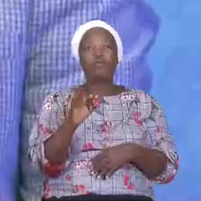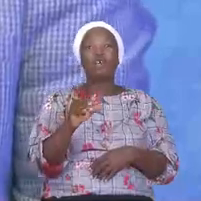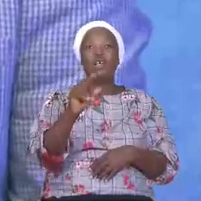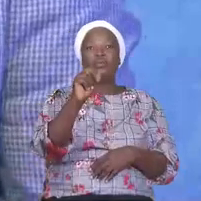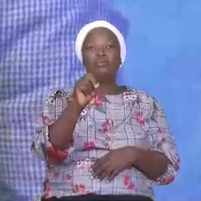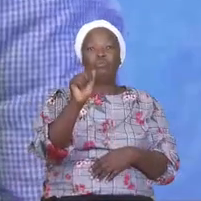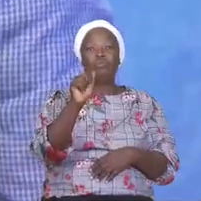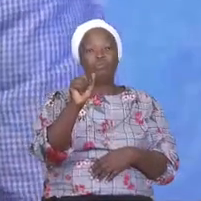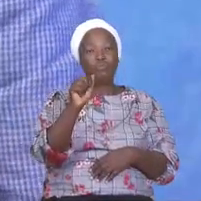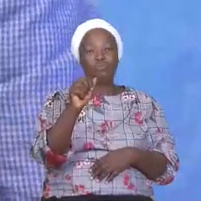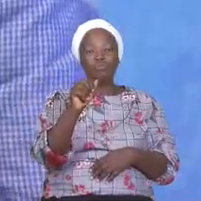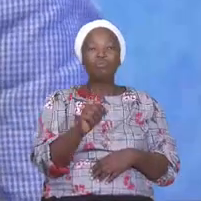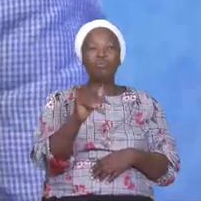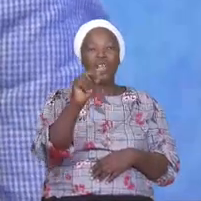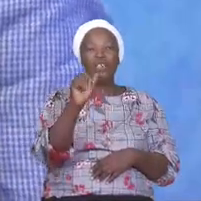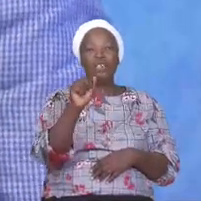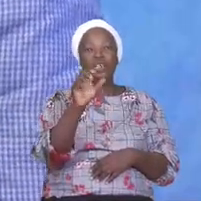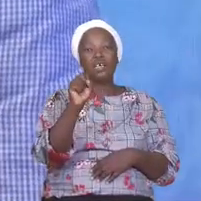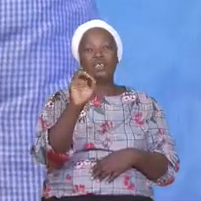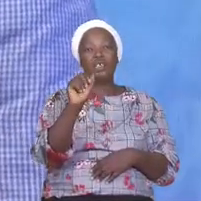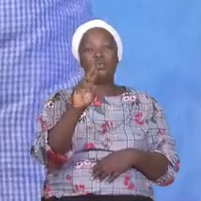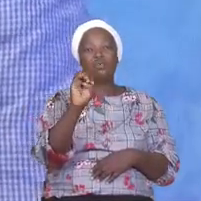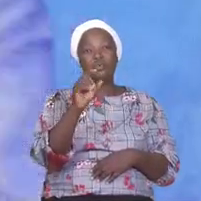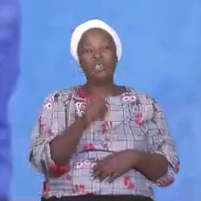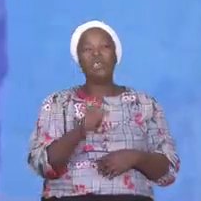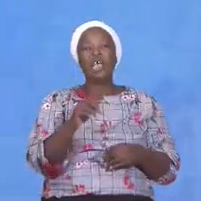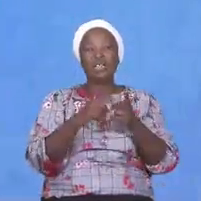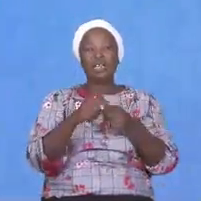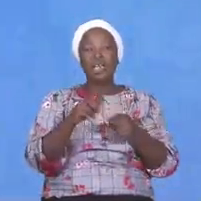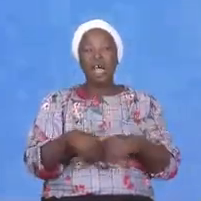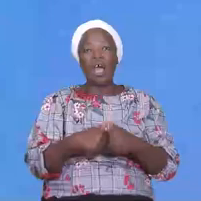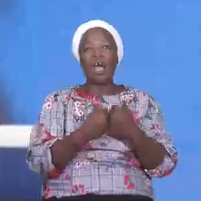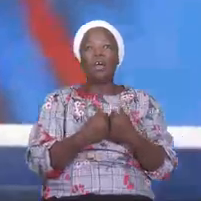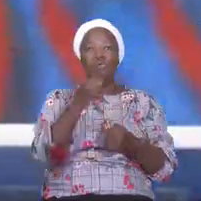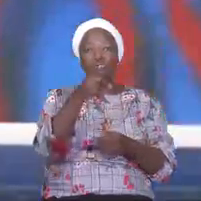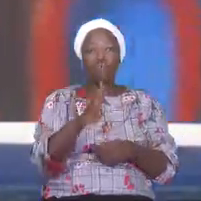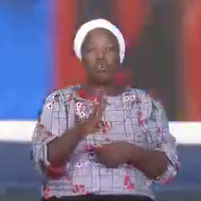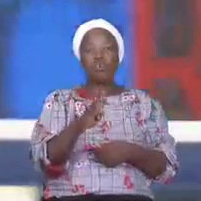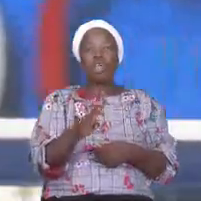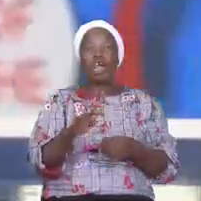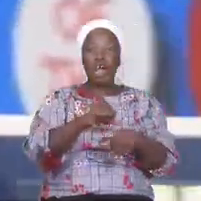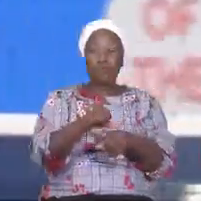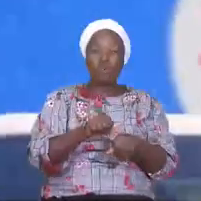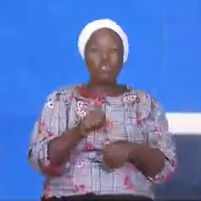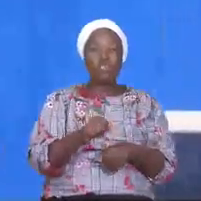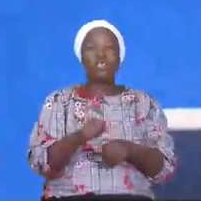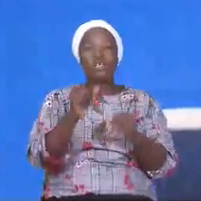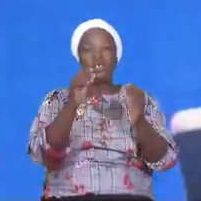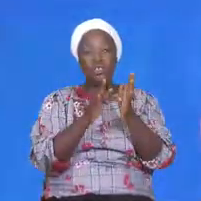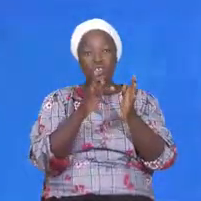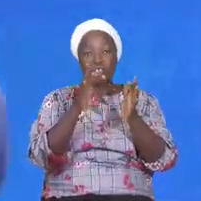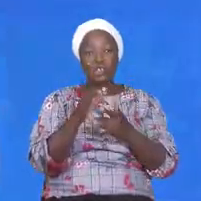Vous savez comment Dieu a oint du Saint-Esprit de force Jésus de Nazareth, comment Dieu à